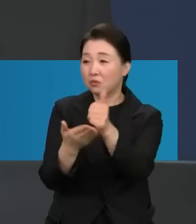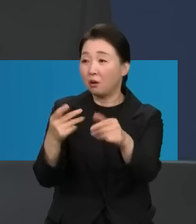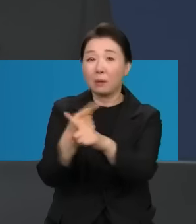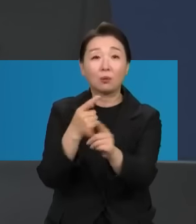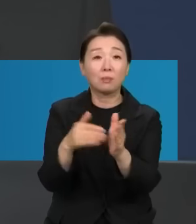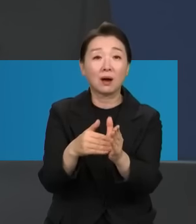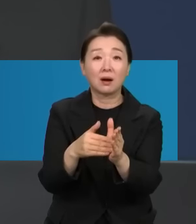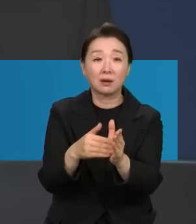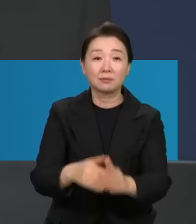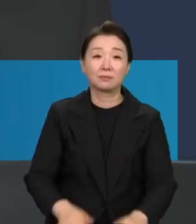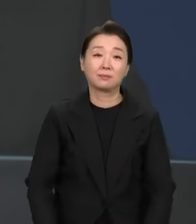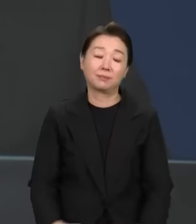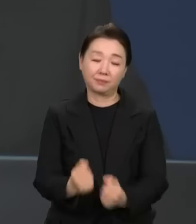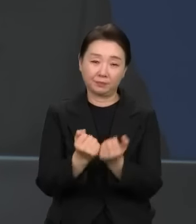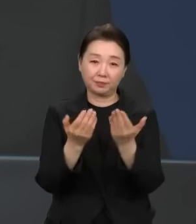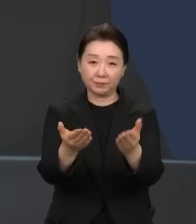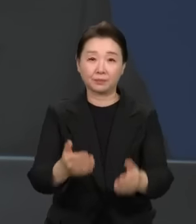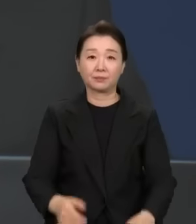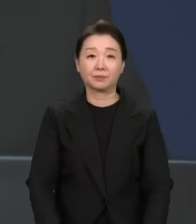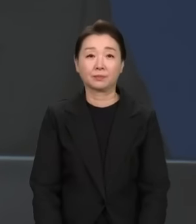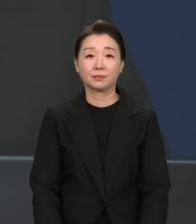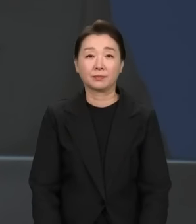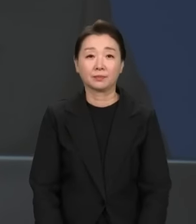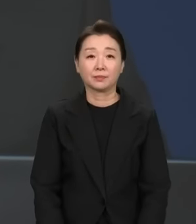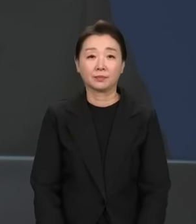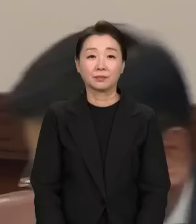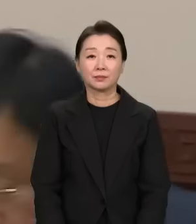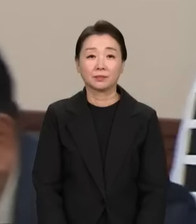있는데 첫 소식 강희연 기자가 보도합니다.